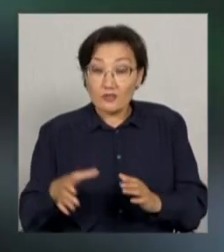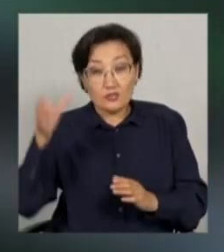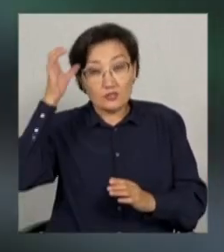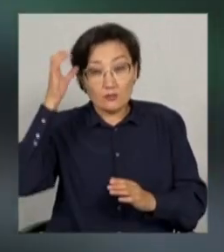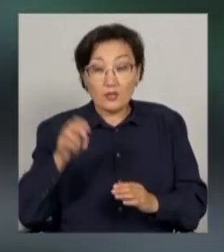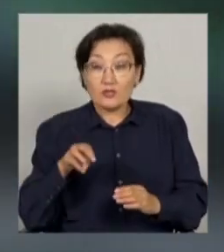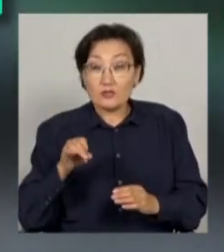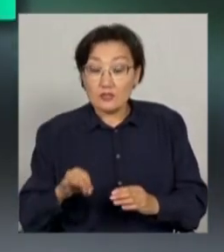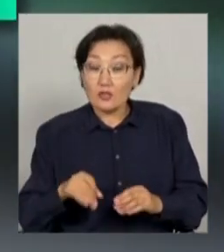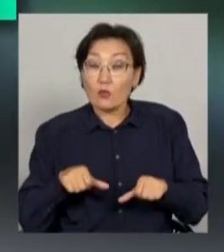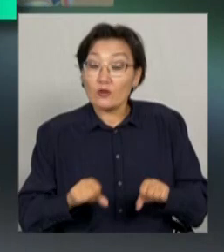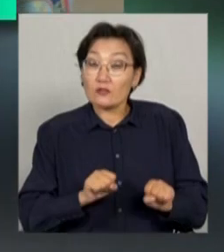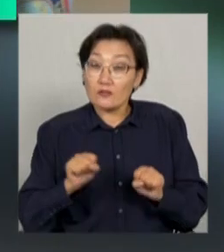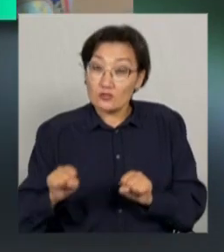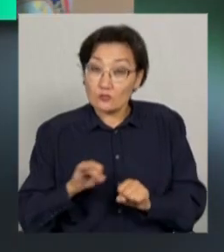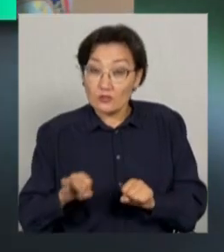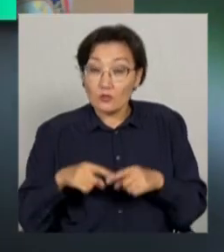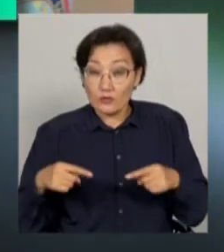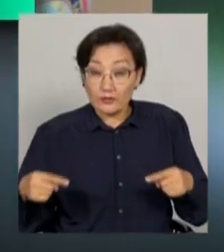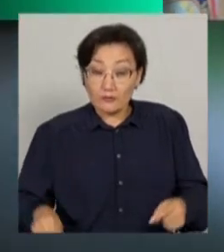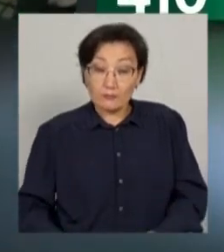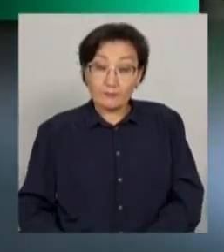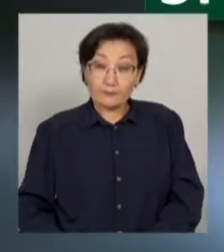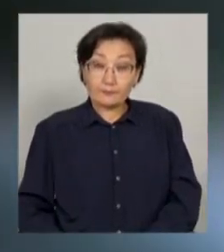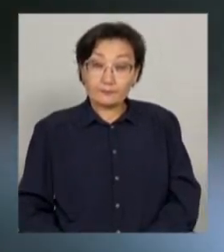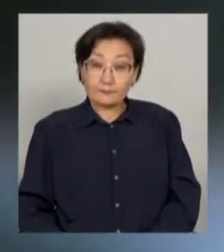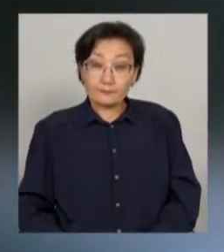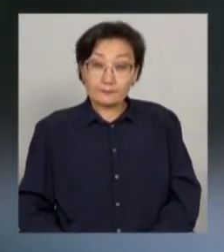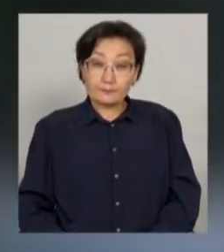образования, СМИ, правоохранительных органов и других.